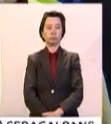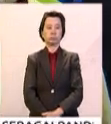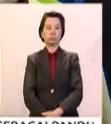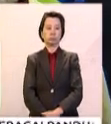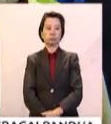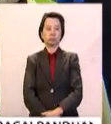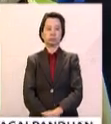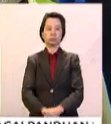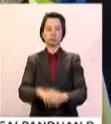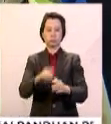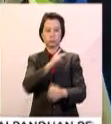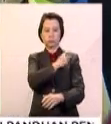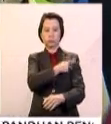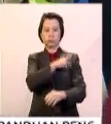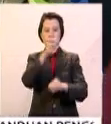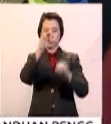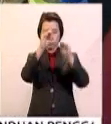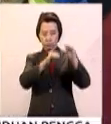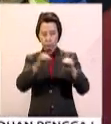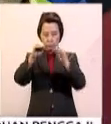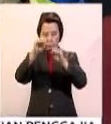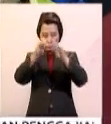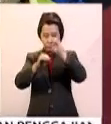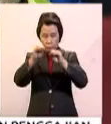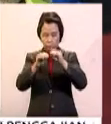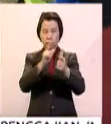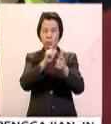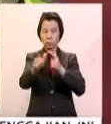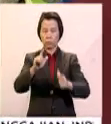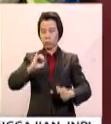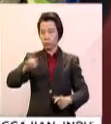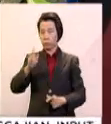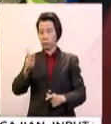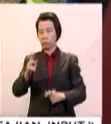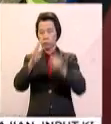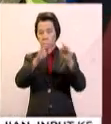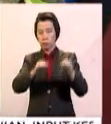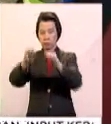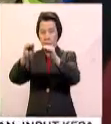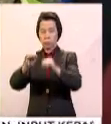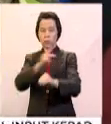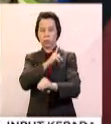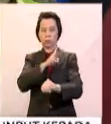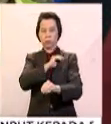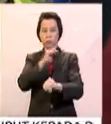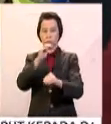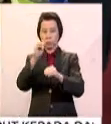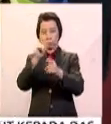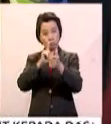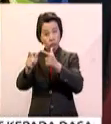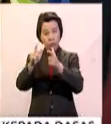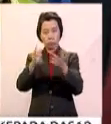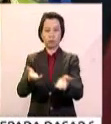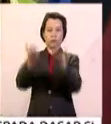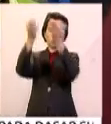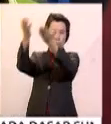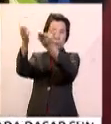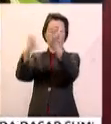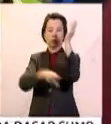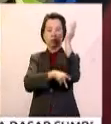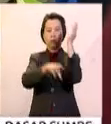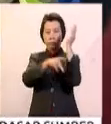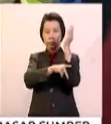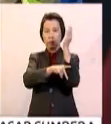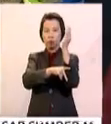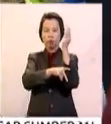Asal ada pindaan, bila kita dah luluskan di peringkat jawatan kuasa dan peringkat kementerian, kita akan bawa ke parlimen untuk diusulkan